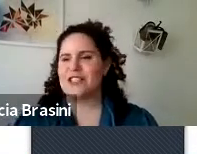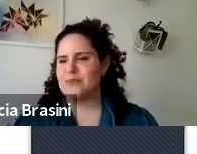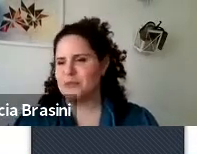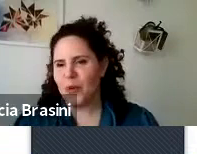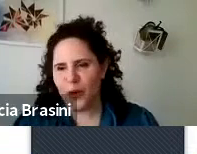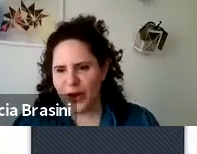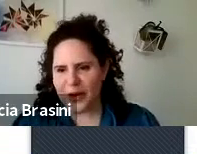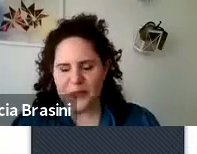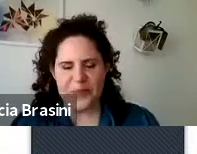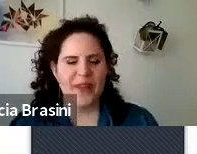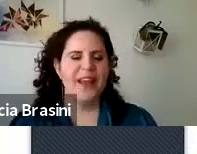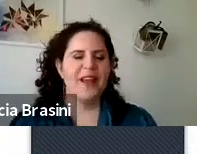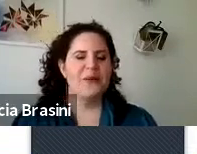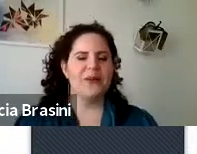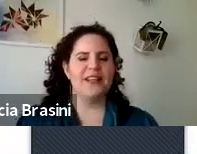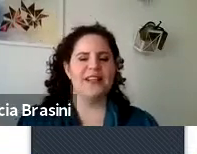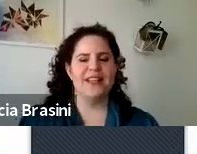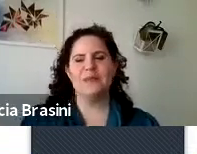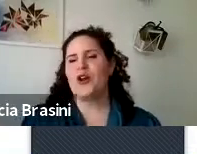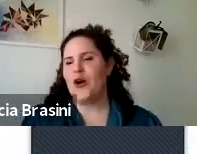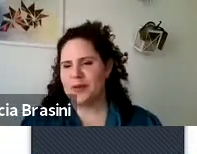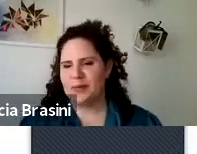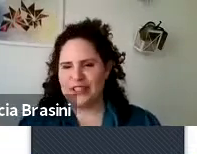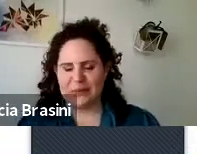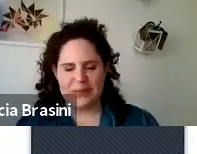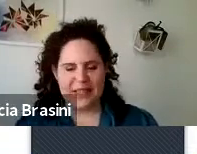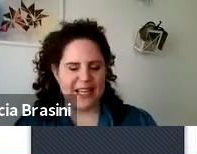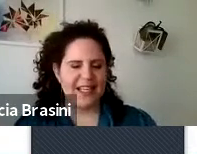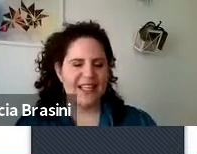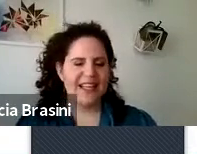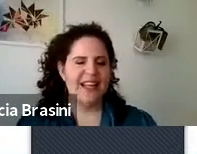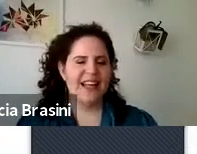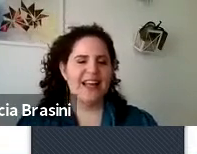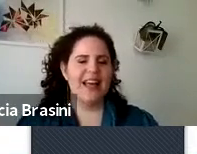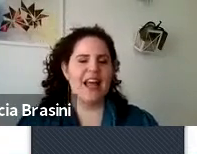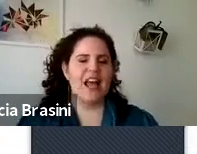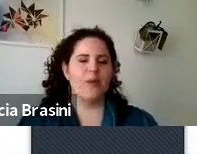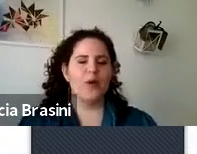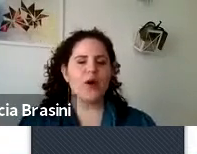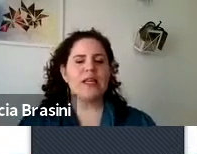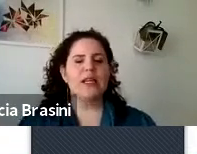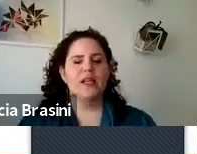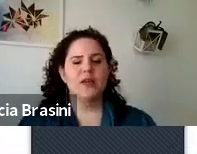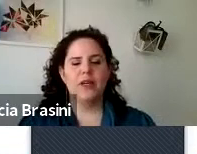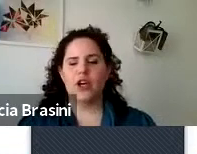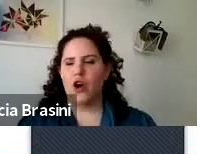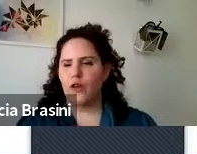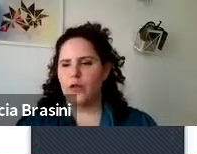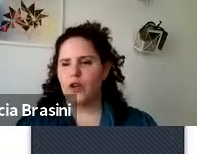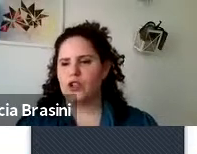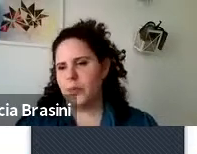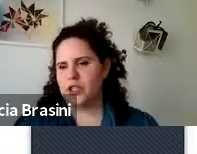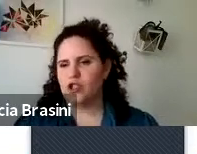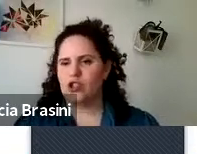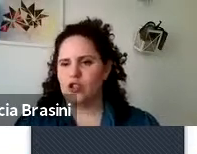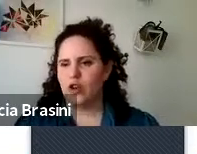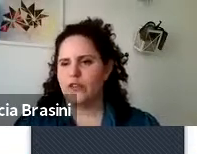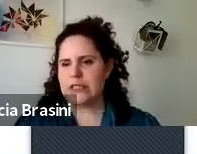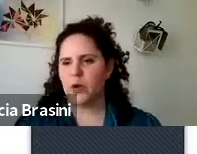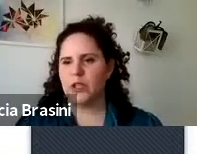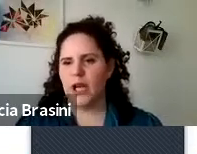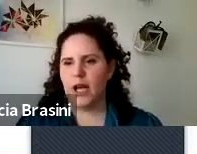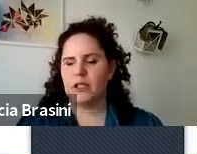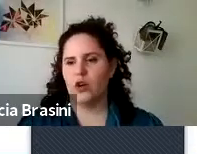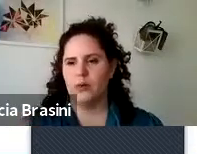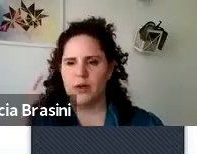dice: "That's more." Quindi me le opere mi ha fatte bene, E poi il microfono, spesso ci